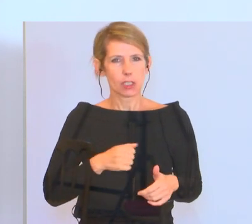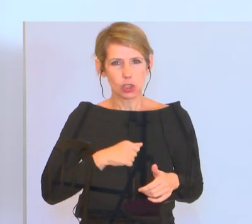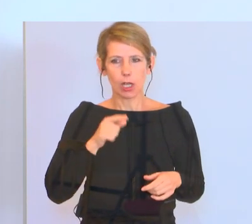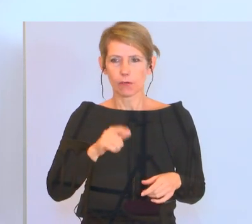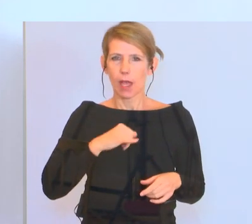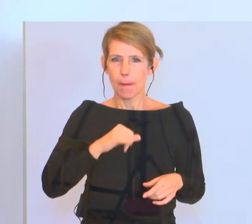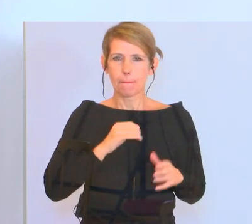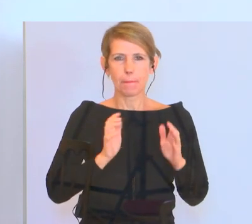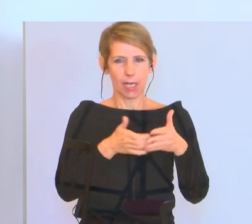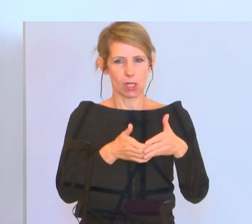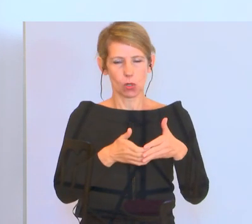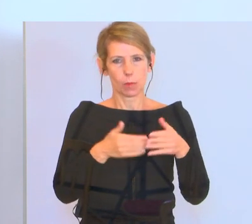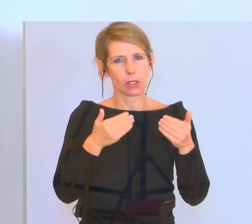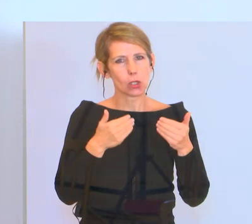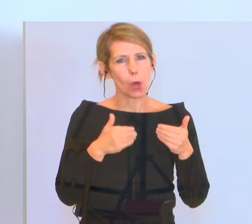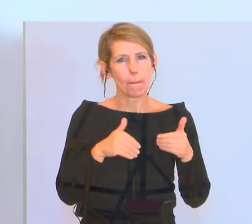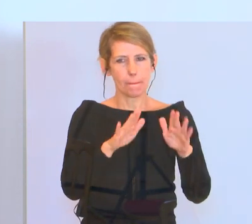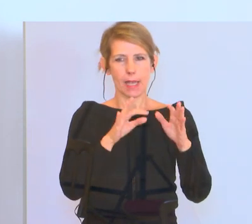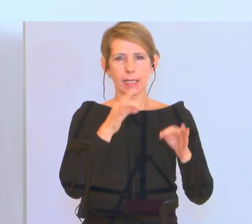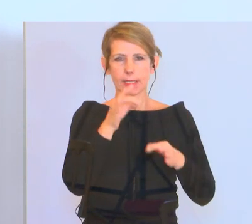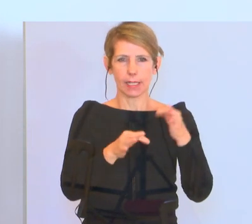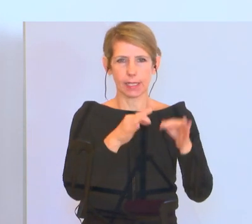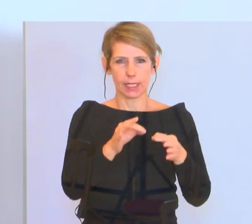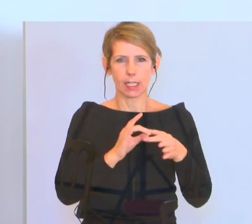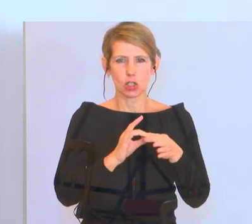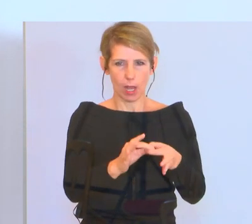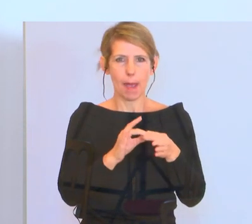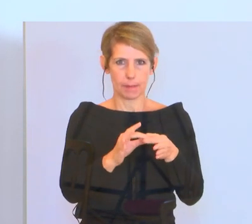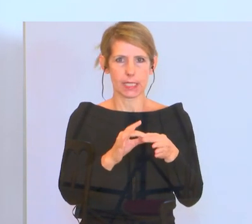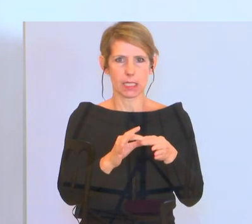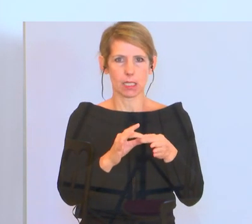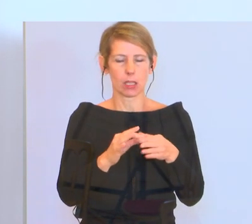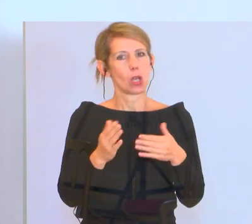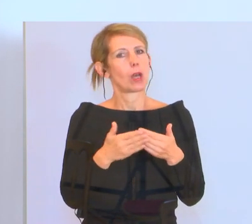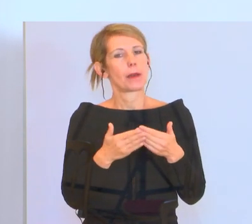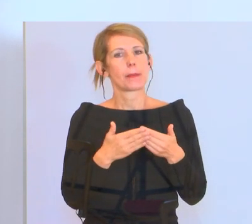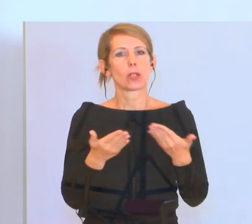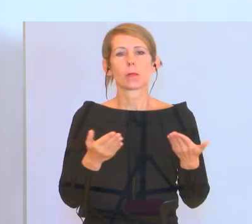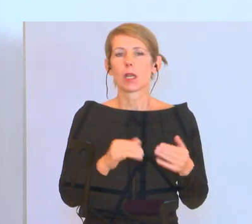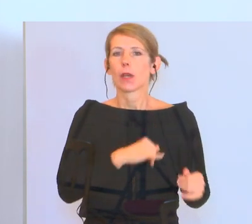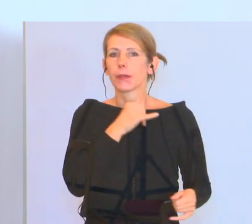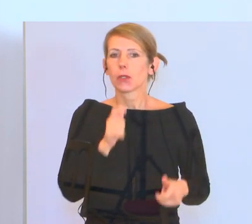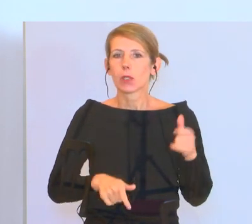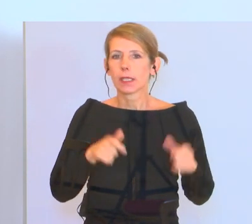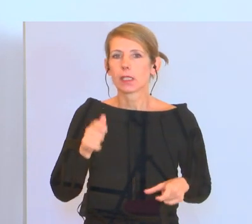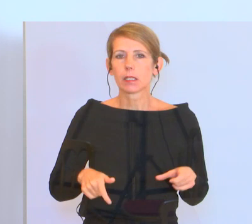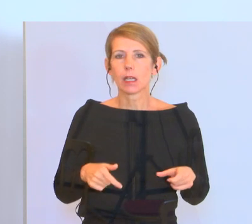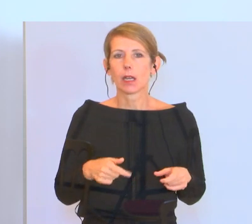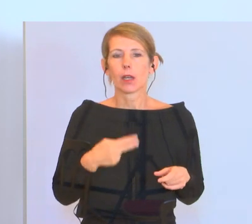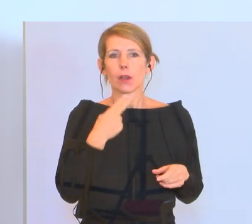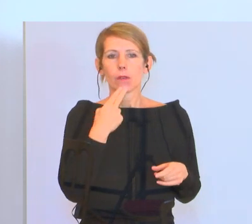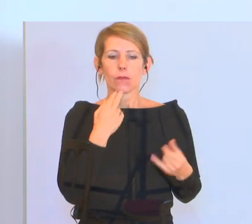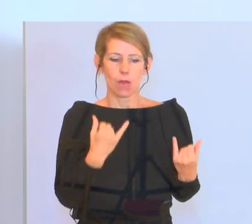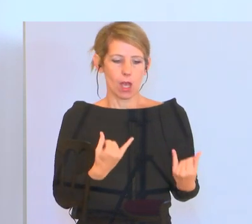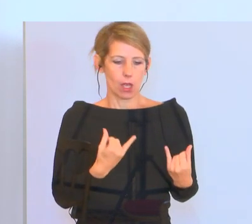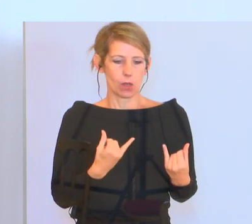noch etwas strategischer in den Prozess mit einzubinden, zu involvieren, beispielsweise indem Jugendliche, die sich